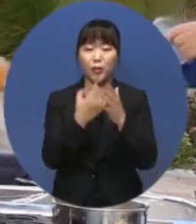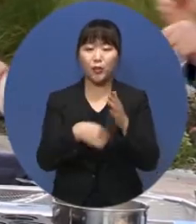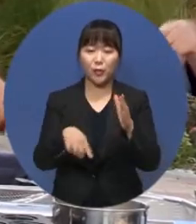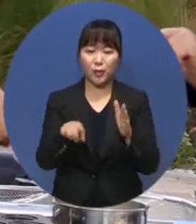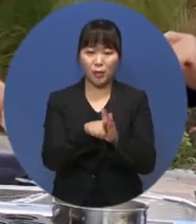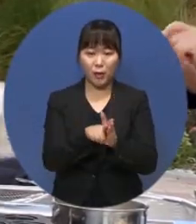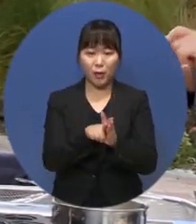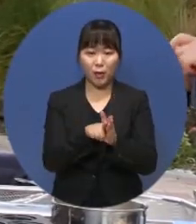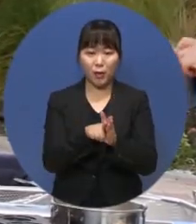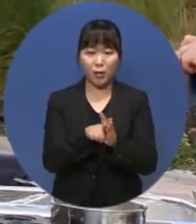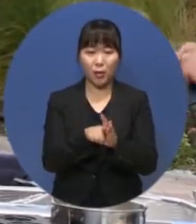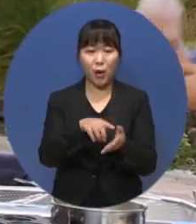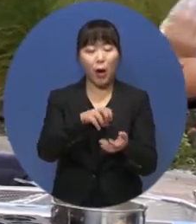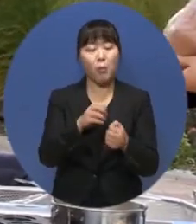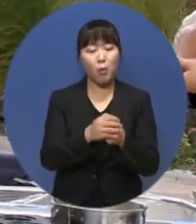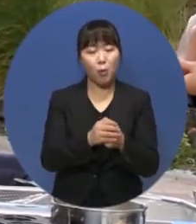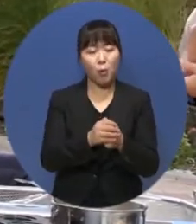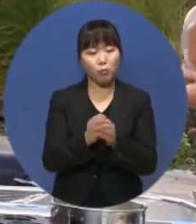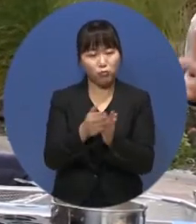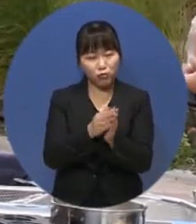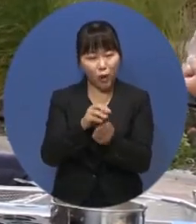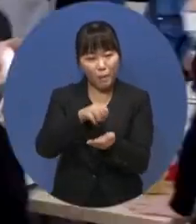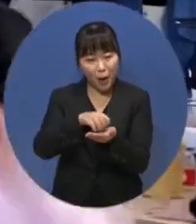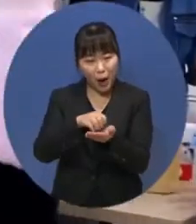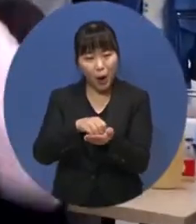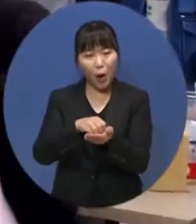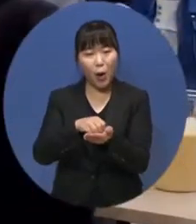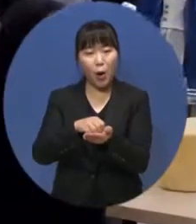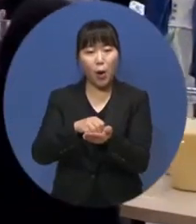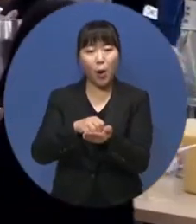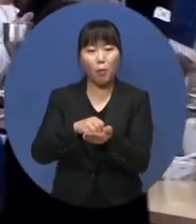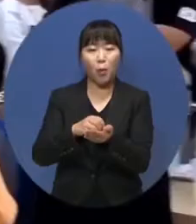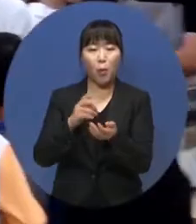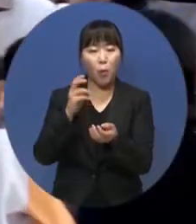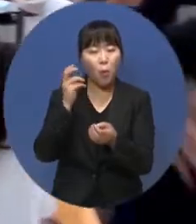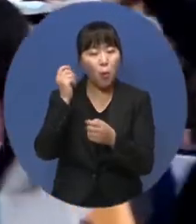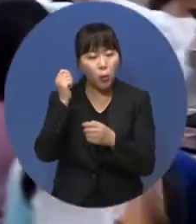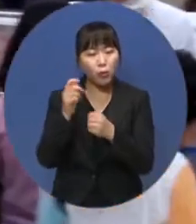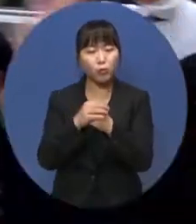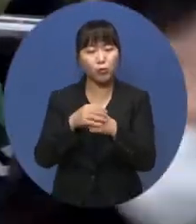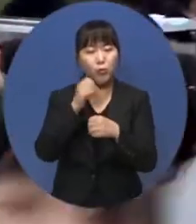위한 붕어빵과 호두과자 굽기 체험회장을 만들었습니다.